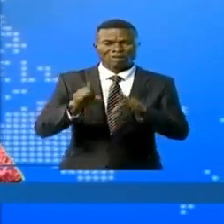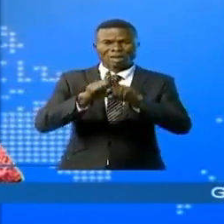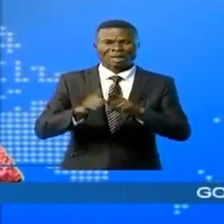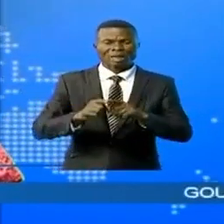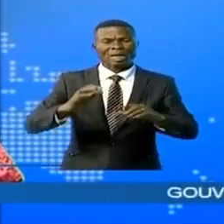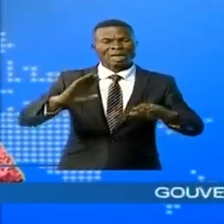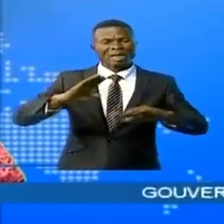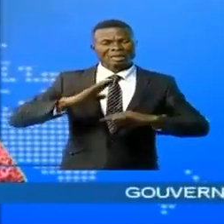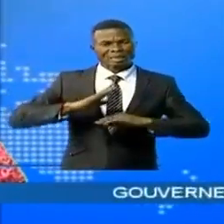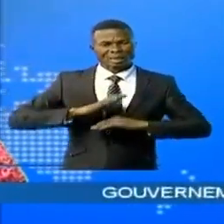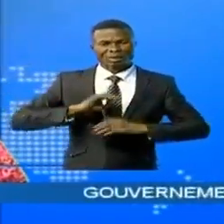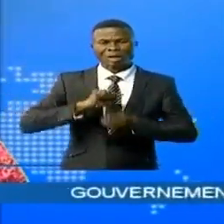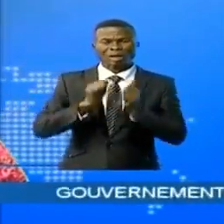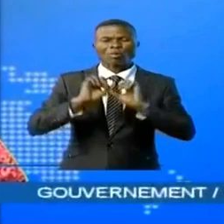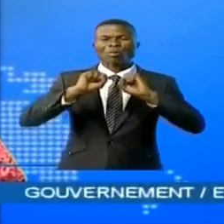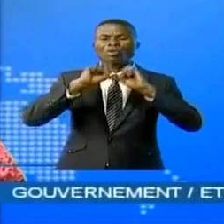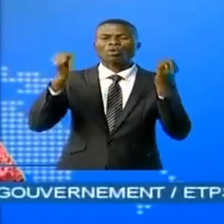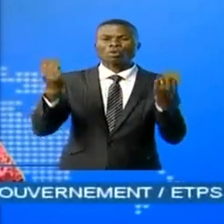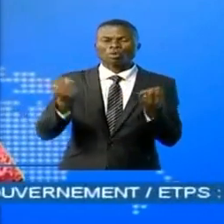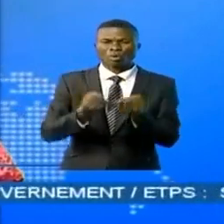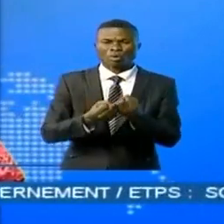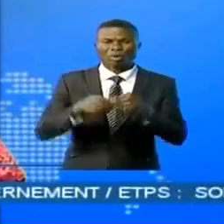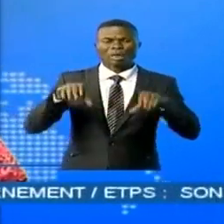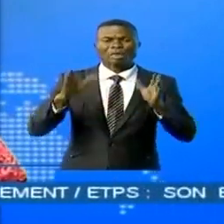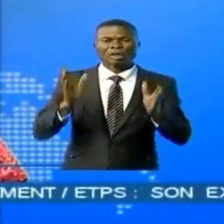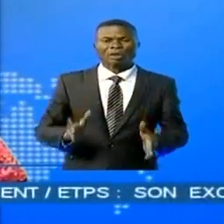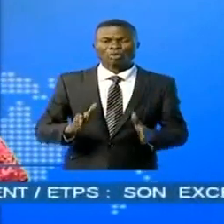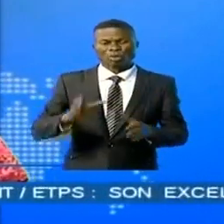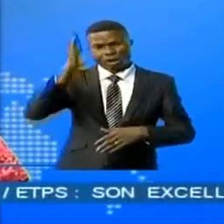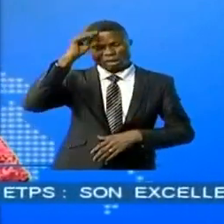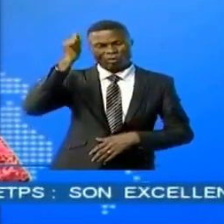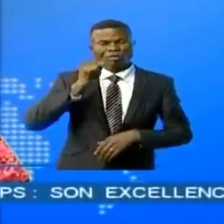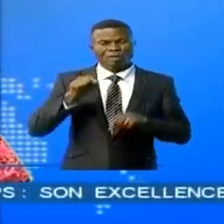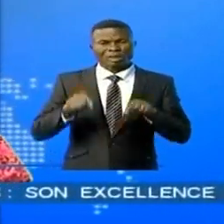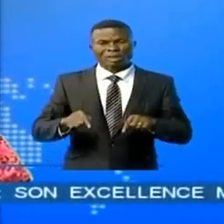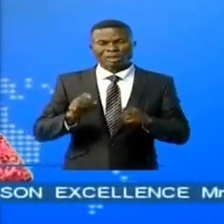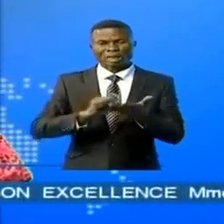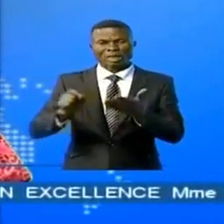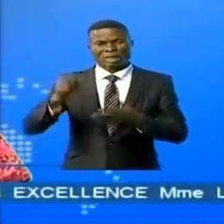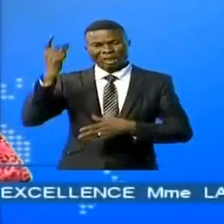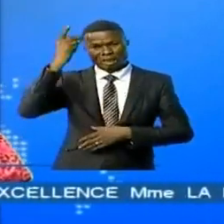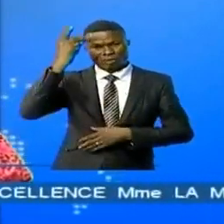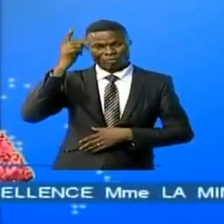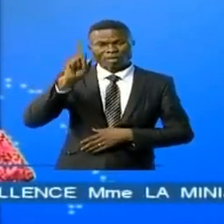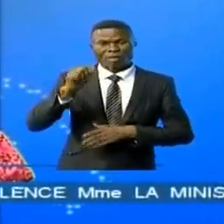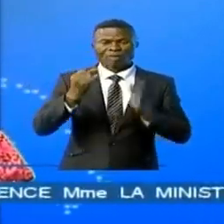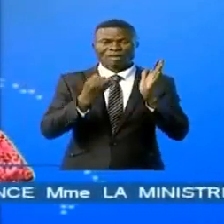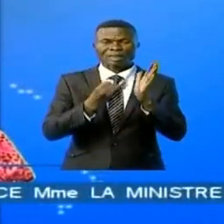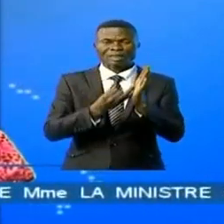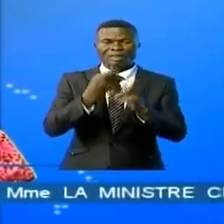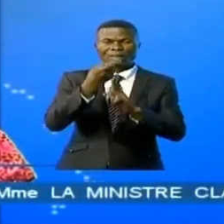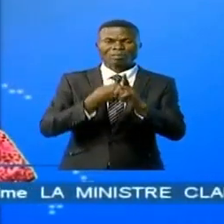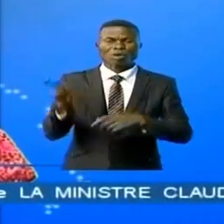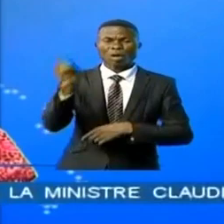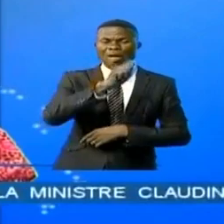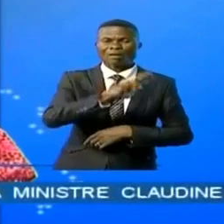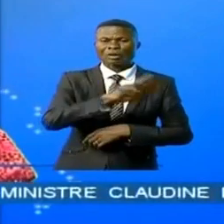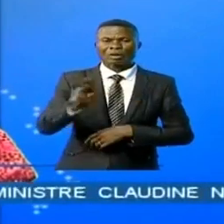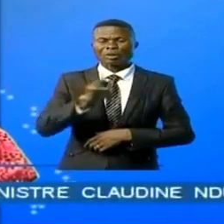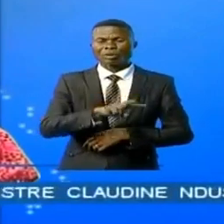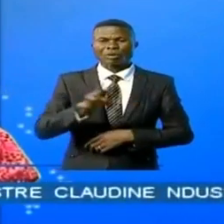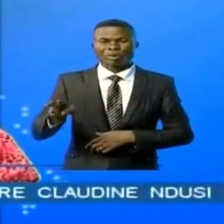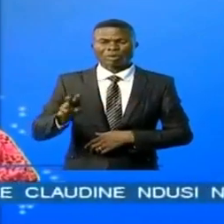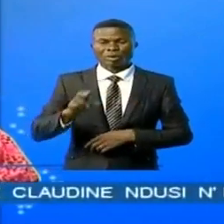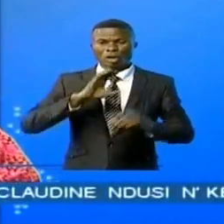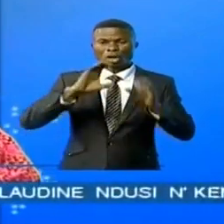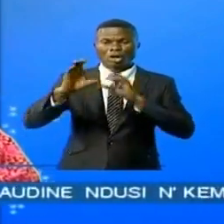de la situation sociale des congolaises et congolais fait à kinshasa le 27 avril 2022 cellule de